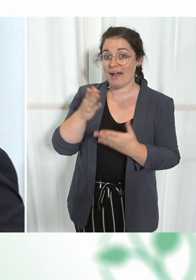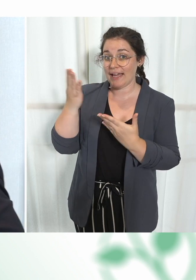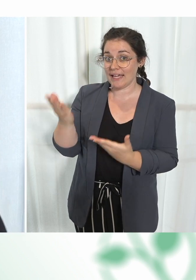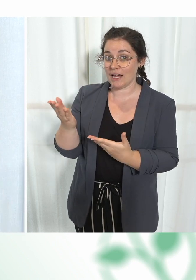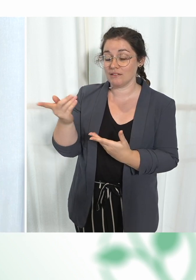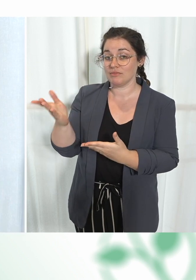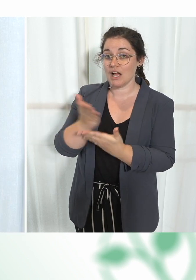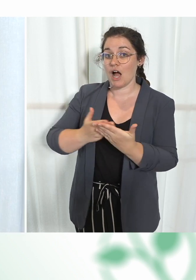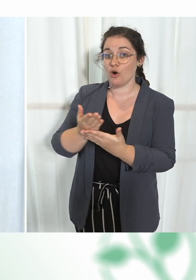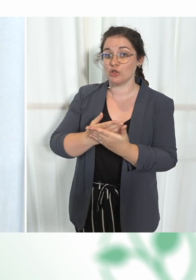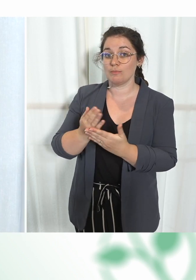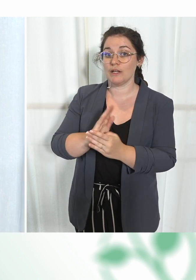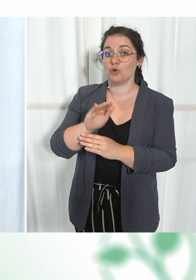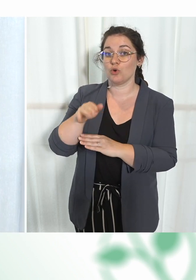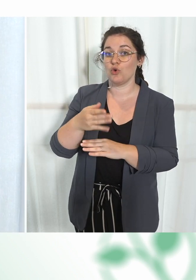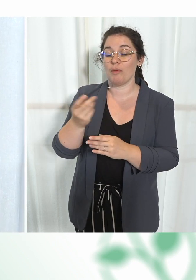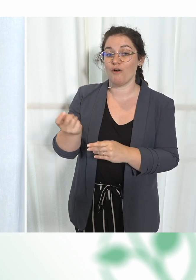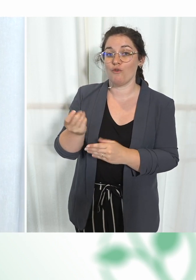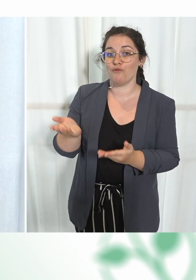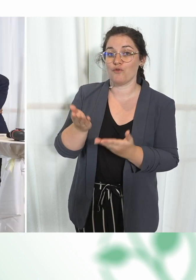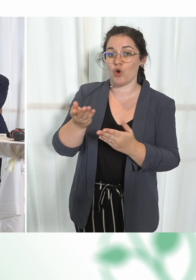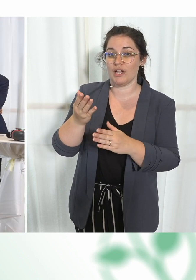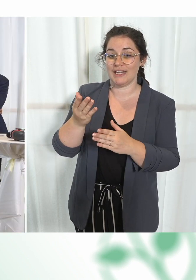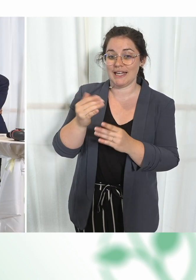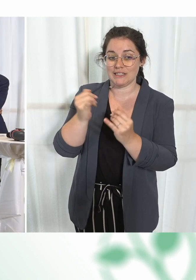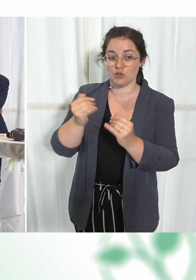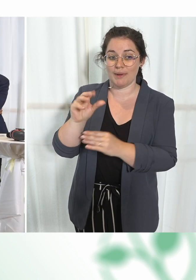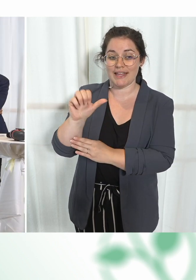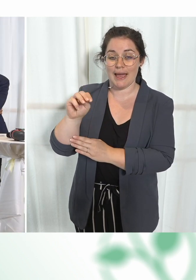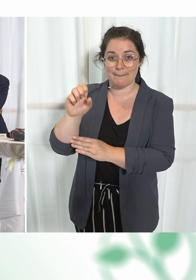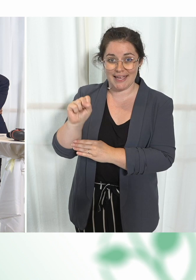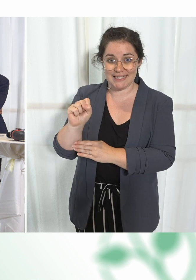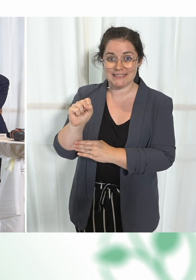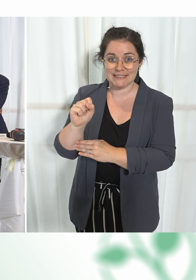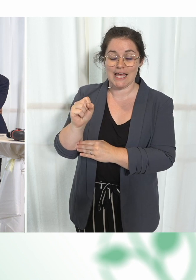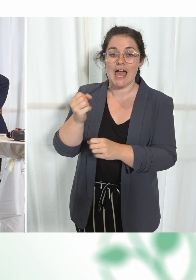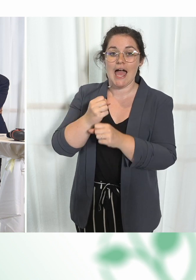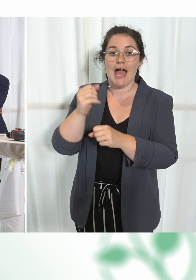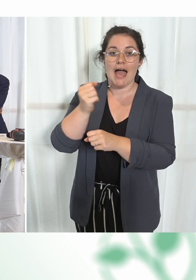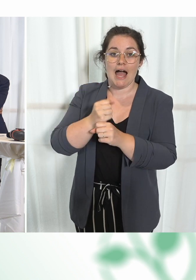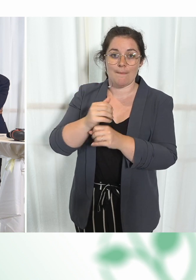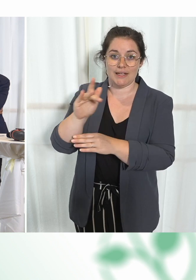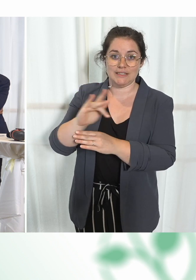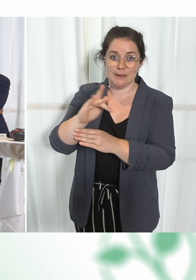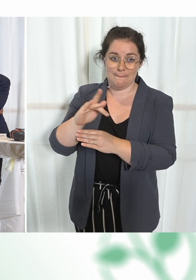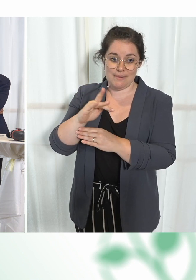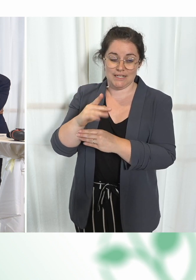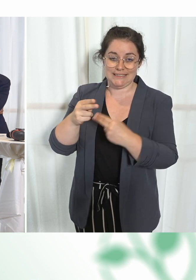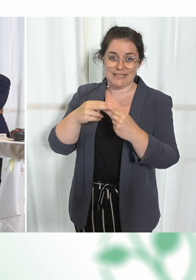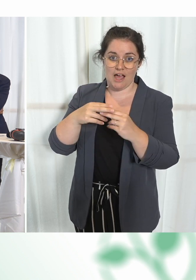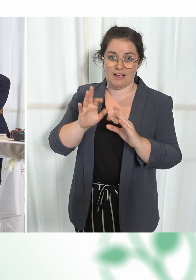Ihre Ausbildung über des Förderinstruments des AMS, über die arbeitsplatznahe Qualifizierung, AQUA